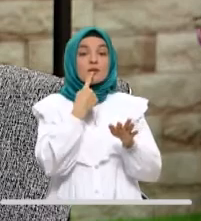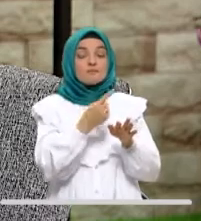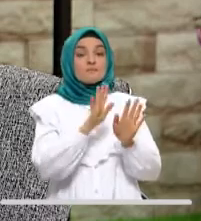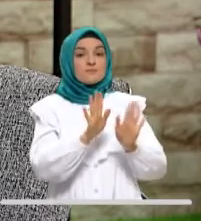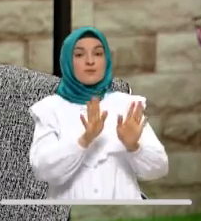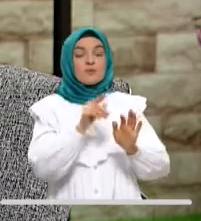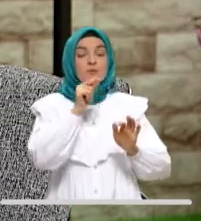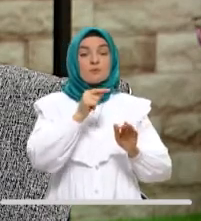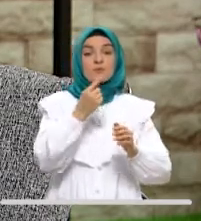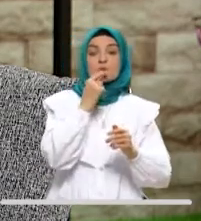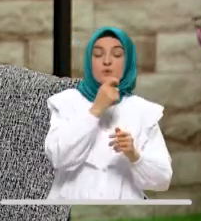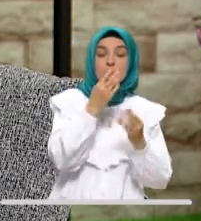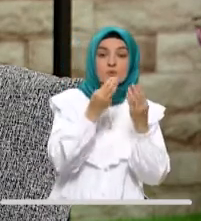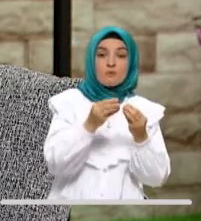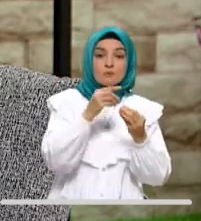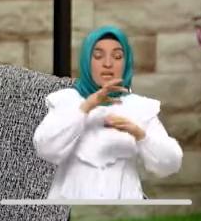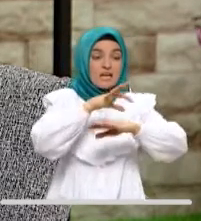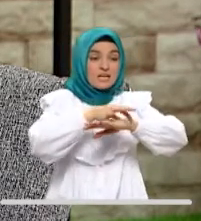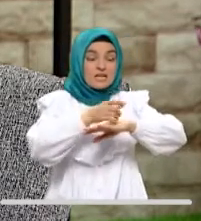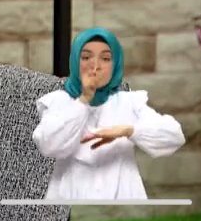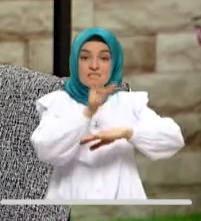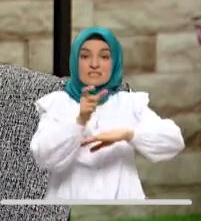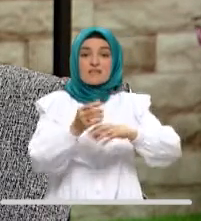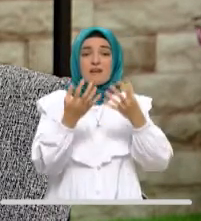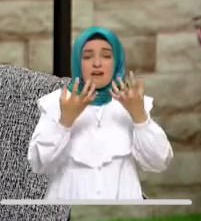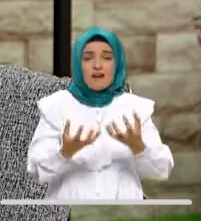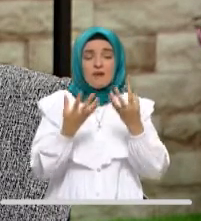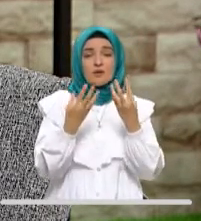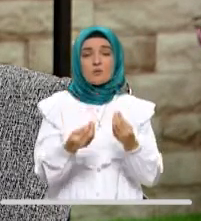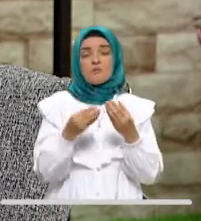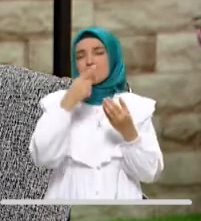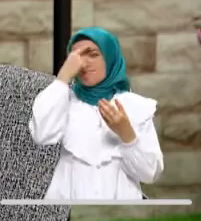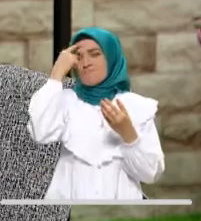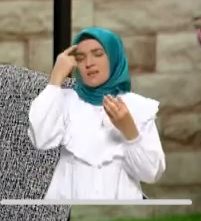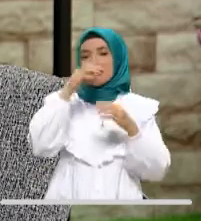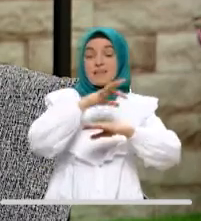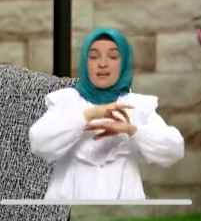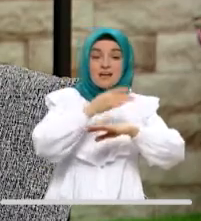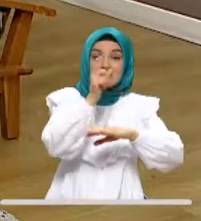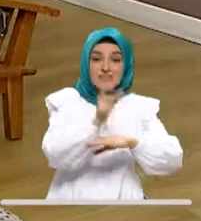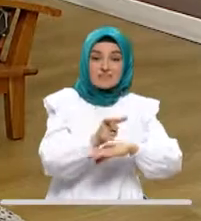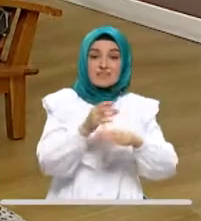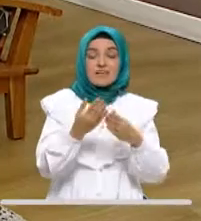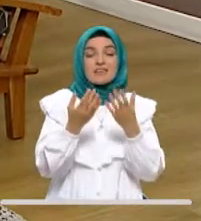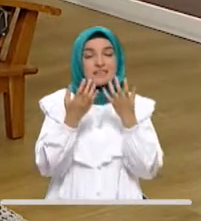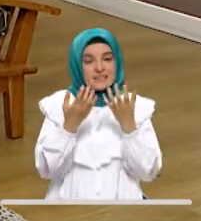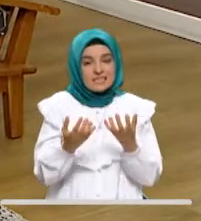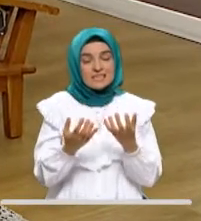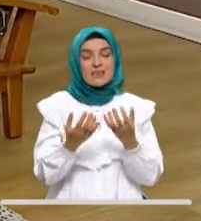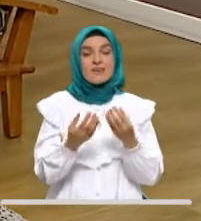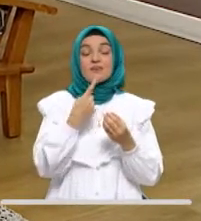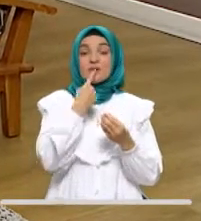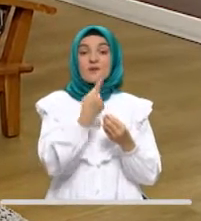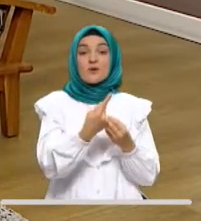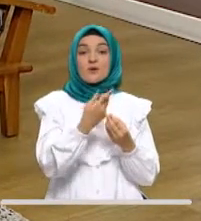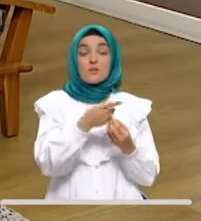bulunan sert bir kelime bazen hastaya en büyük dertten daha ağır gelir. Belki hastalara en latif ibarelerle söz söylerler.